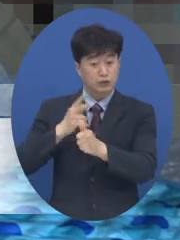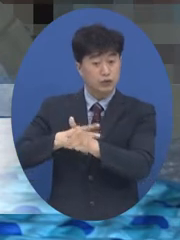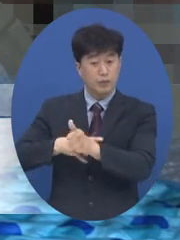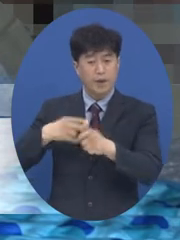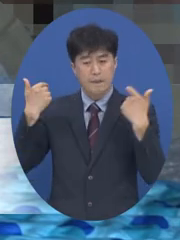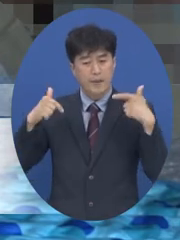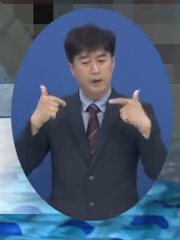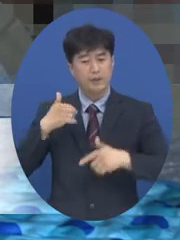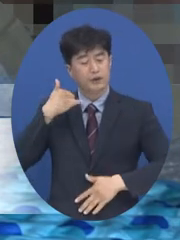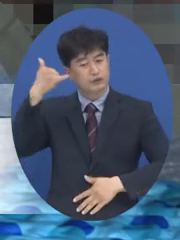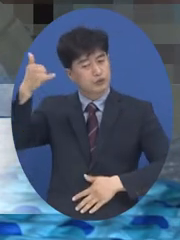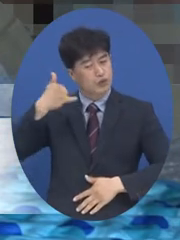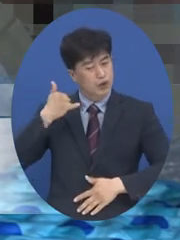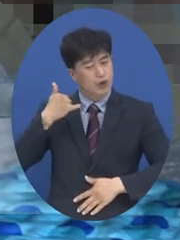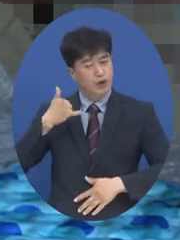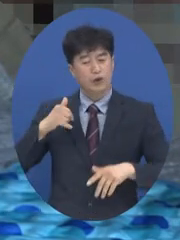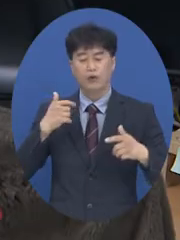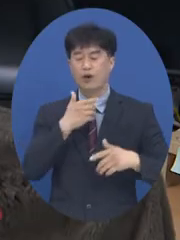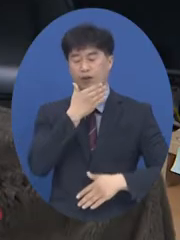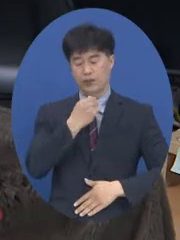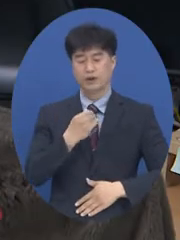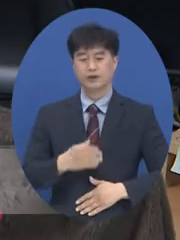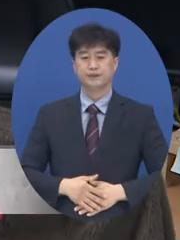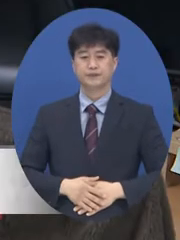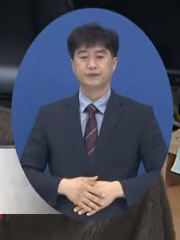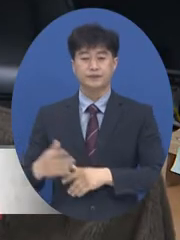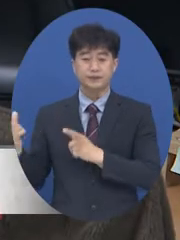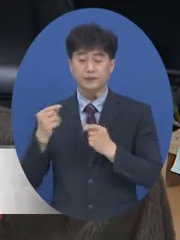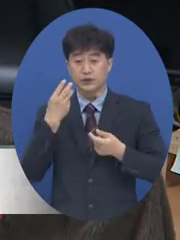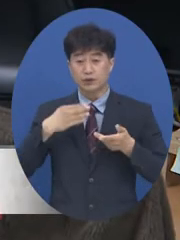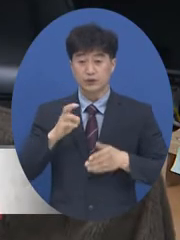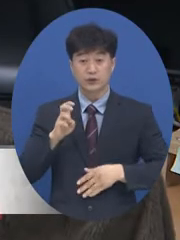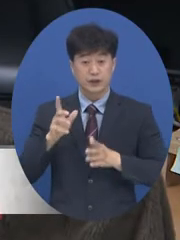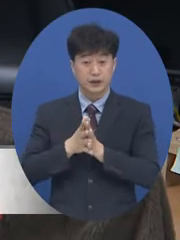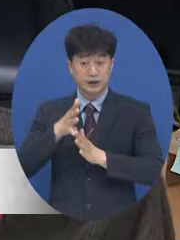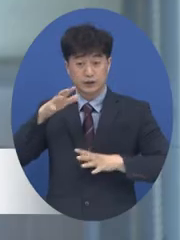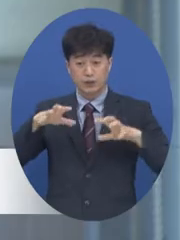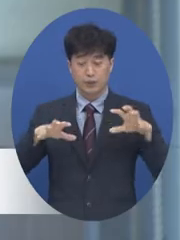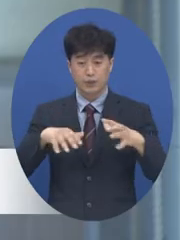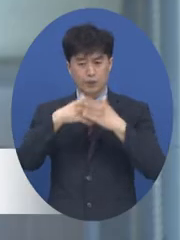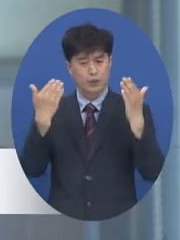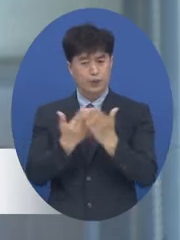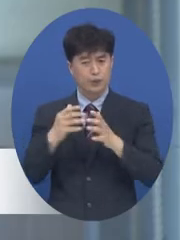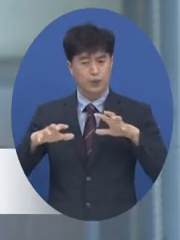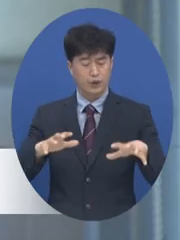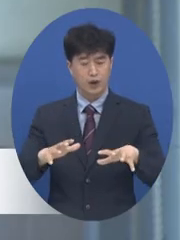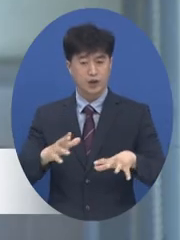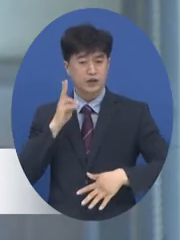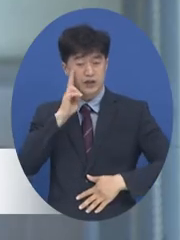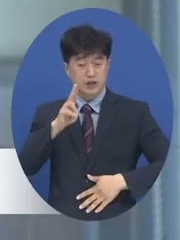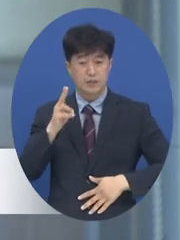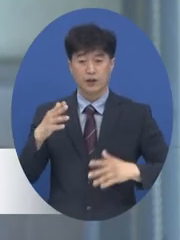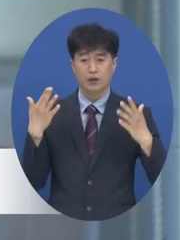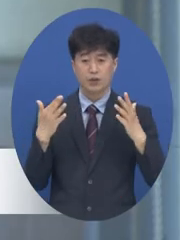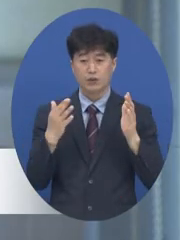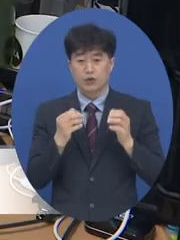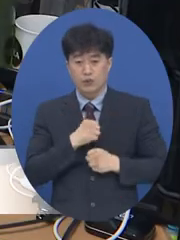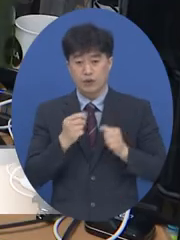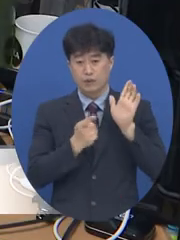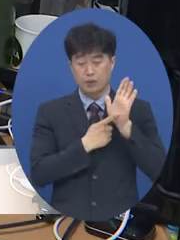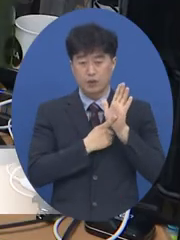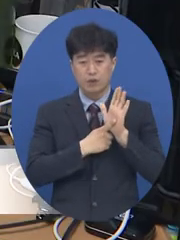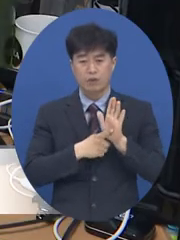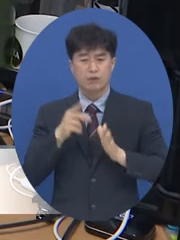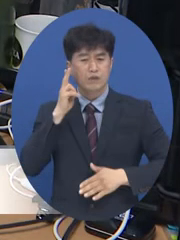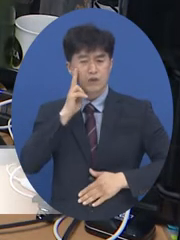가서 전화해주고 너무도 행복해요. 이렇게 경기도 31개 시군 전역에 폭염 경보가 발효되는 등 불볕